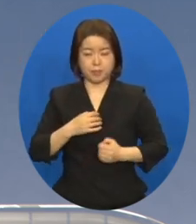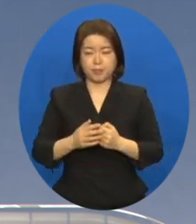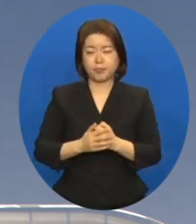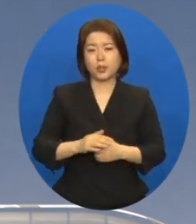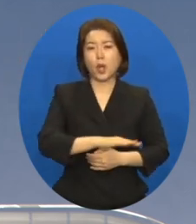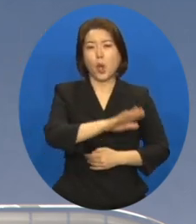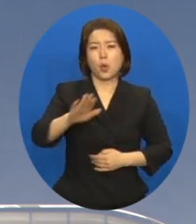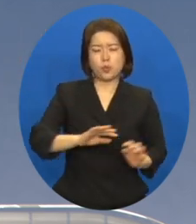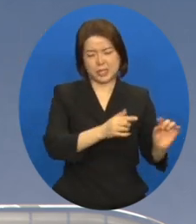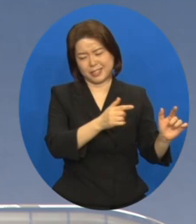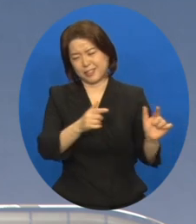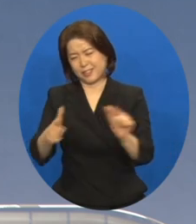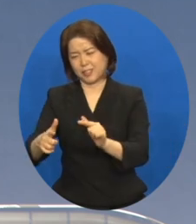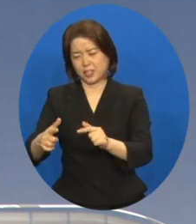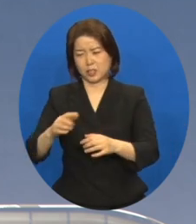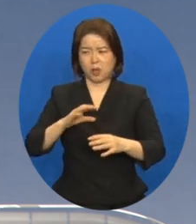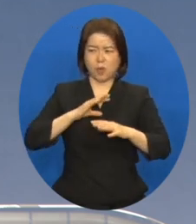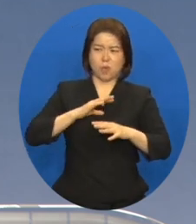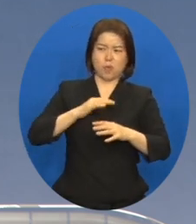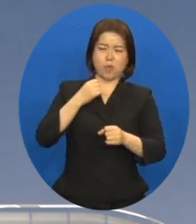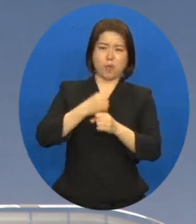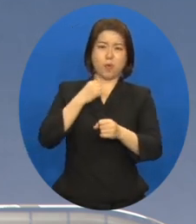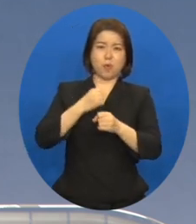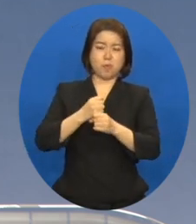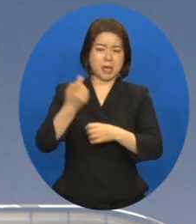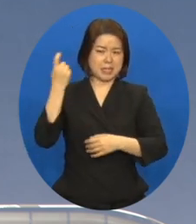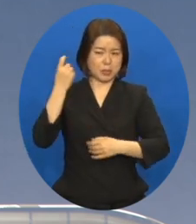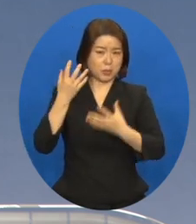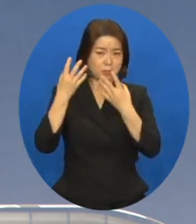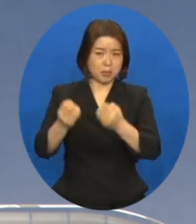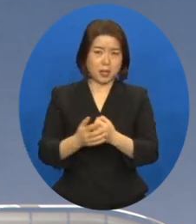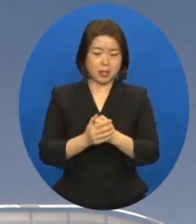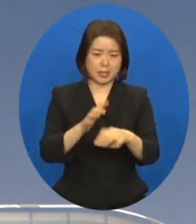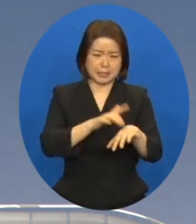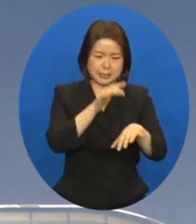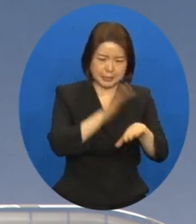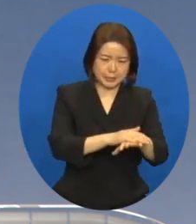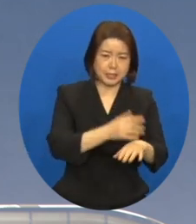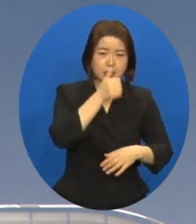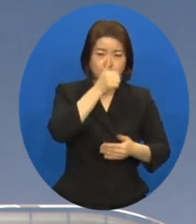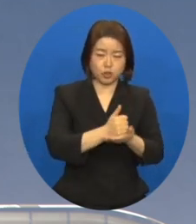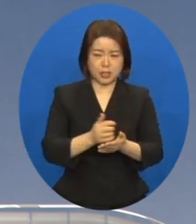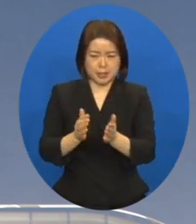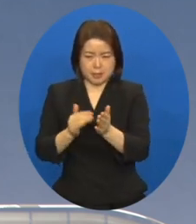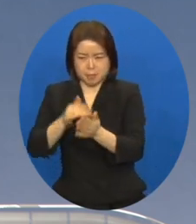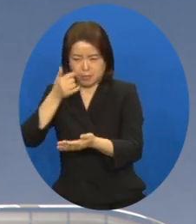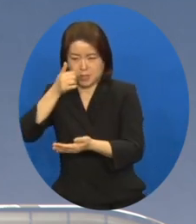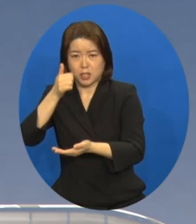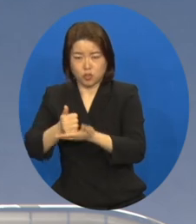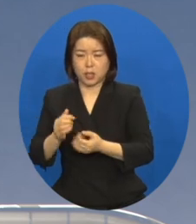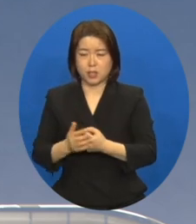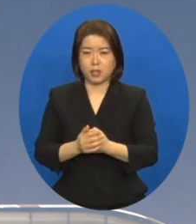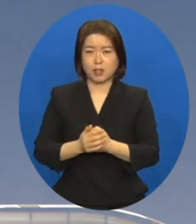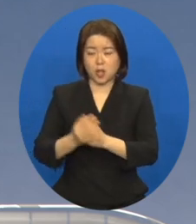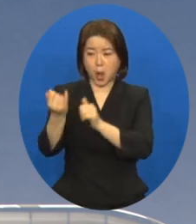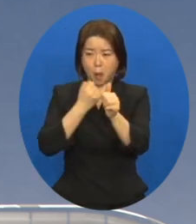두렵게 하는 소식들이 계속 들려옵니다. 습관적인 죄, 은밀한 죄, 하다못해 부부싸움